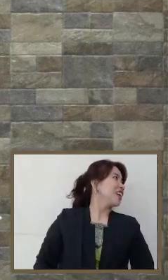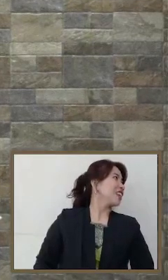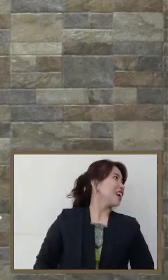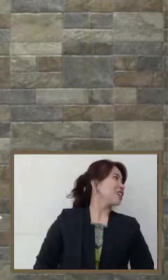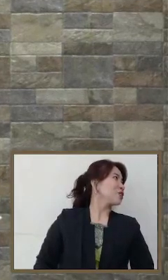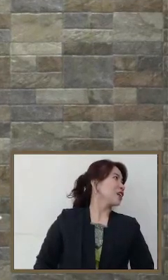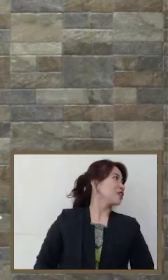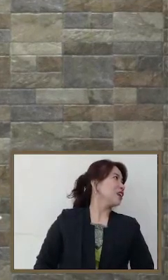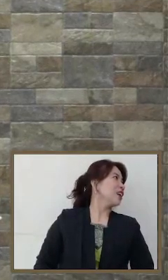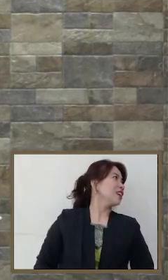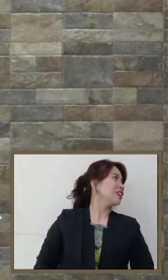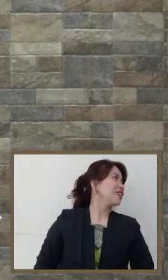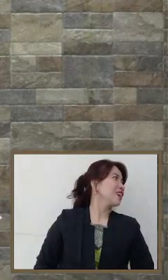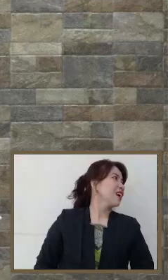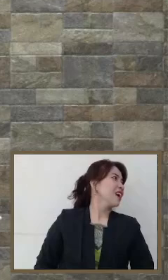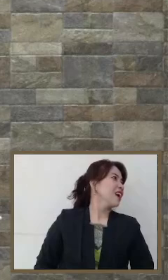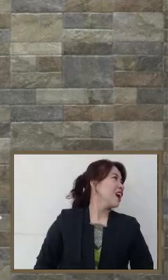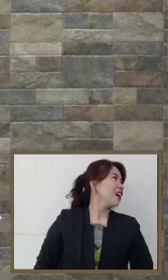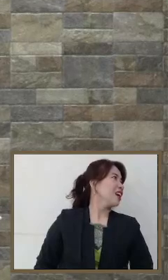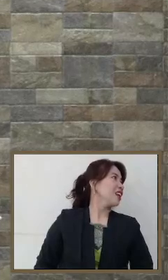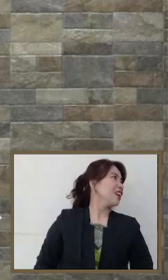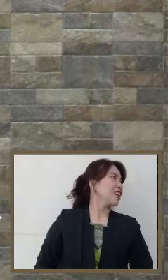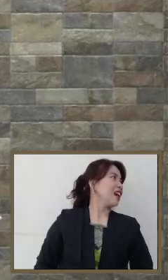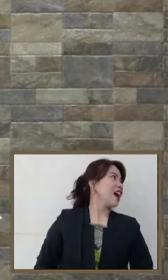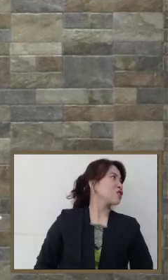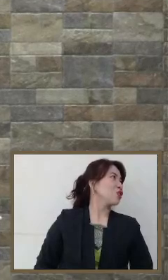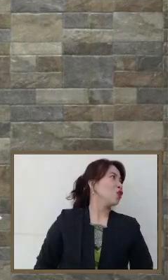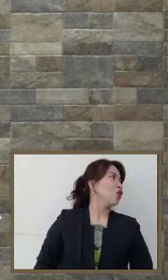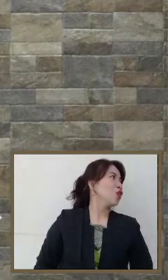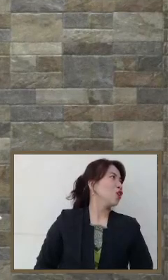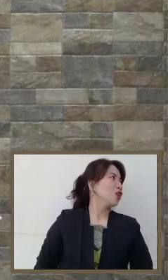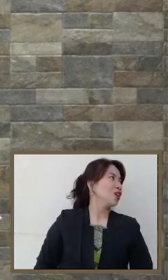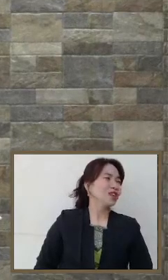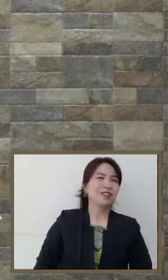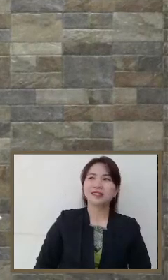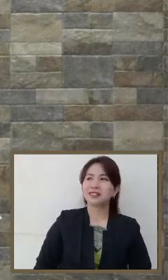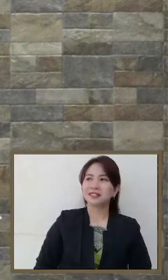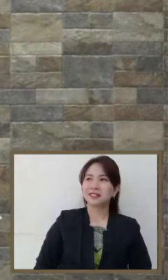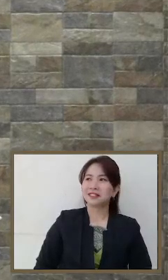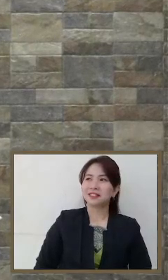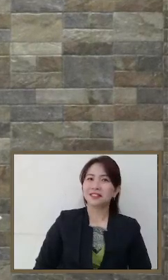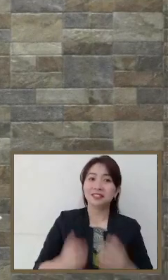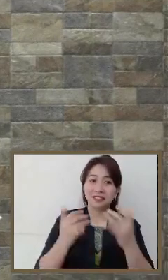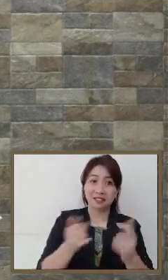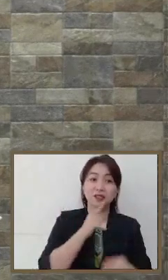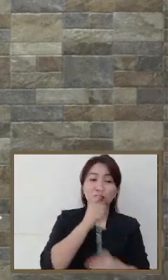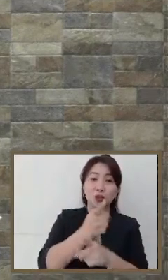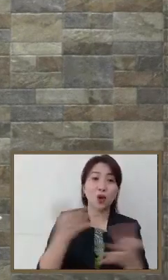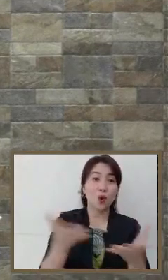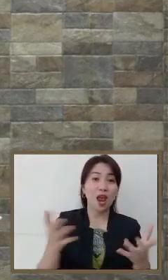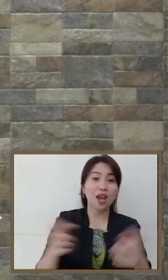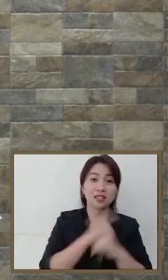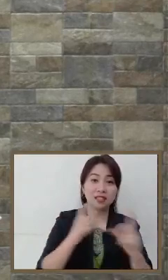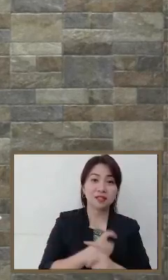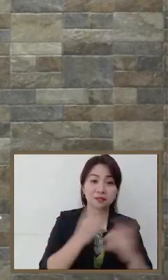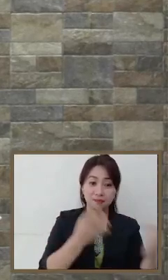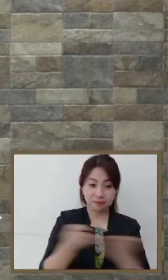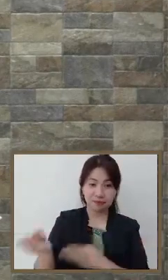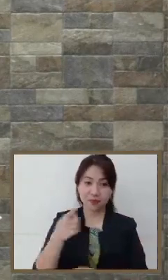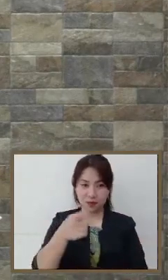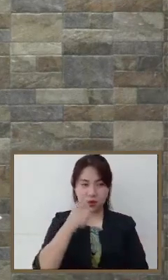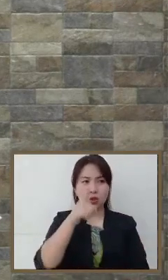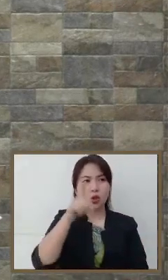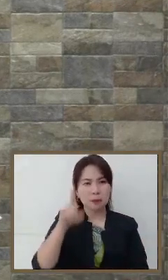panginoon totoo ang temptation totoo ang kasalanan totoo kung saan ka dadalhin ng kasalanan tutuhanin natin ang pagpunta sa